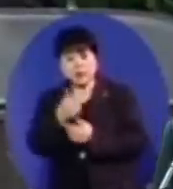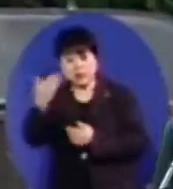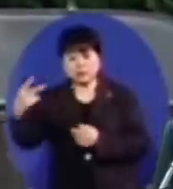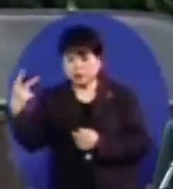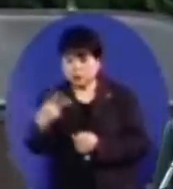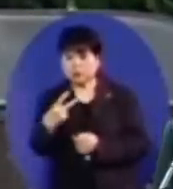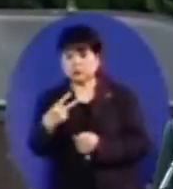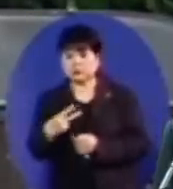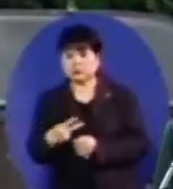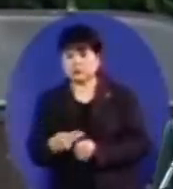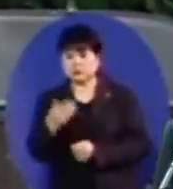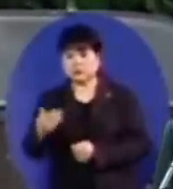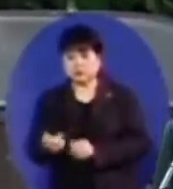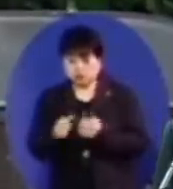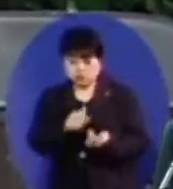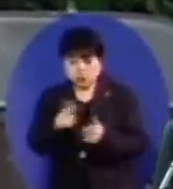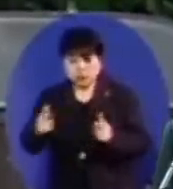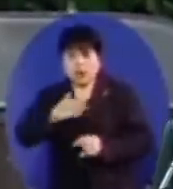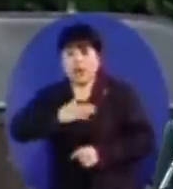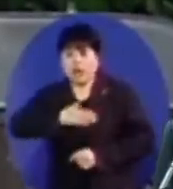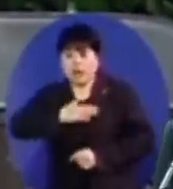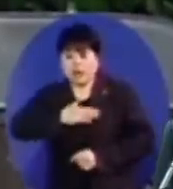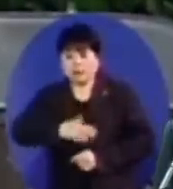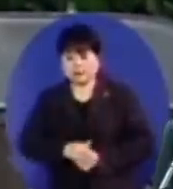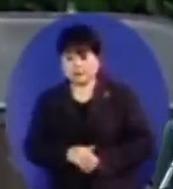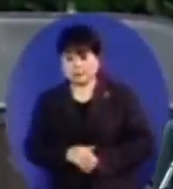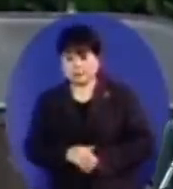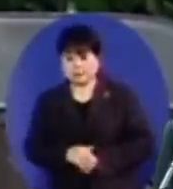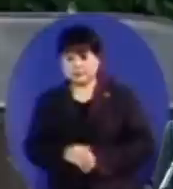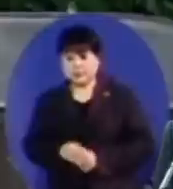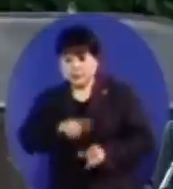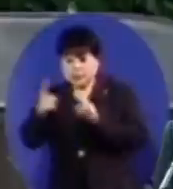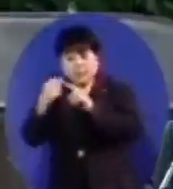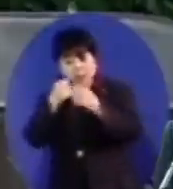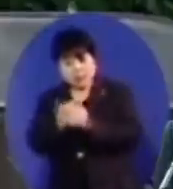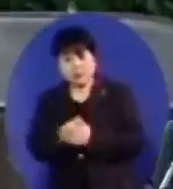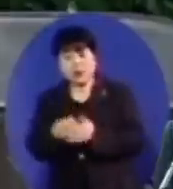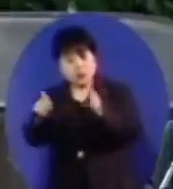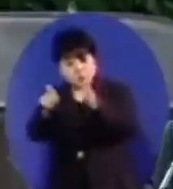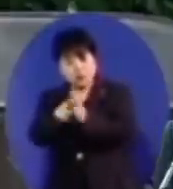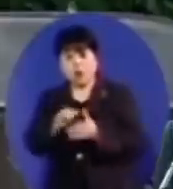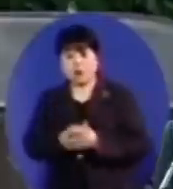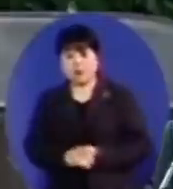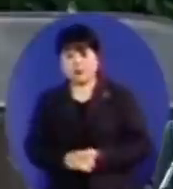다시는 이제 여러분은 안 죽을 것을 알지요. 살아났기 때문에 그렇더라.